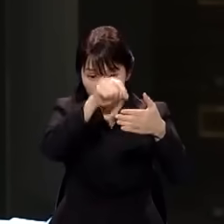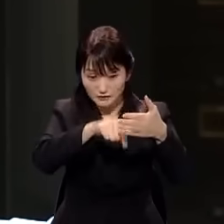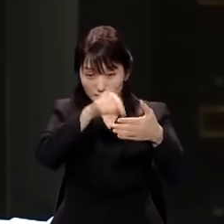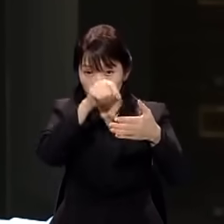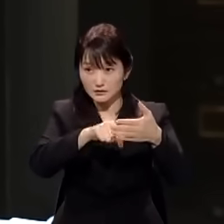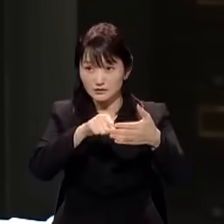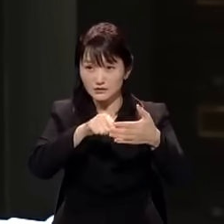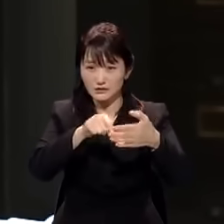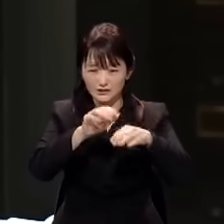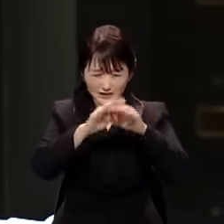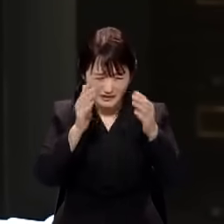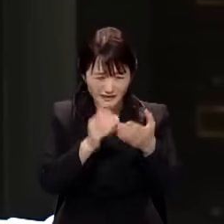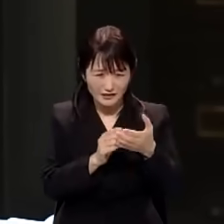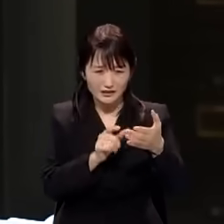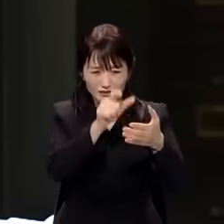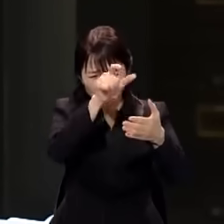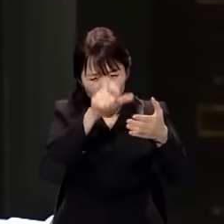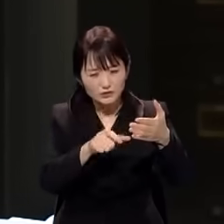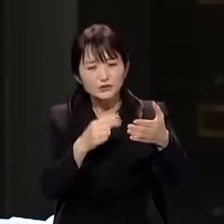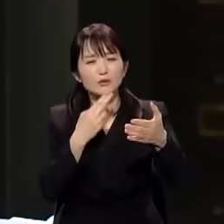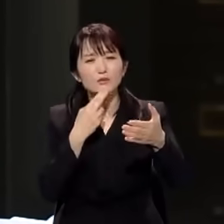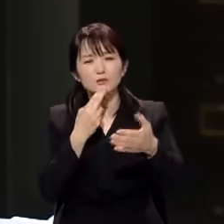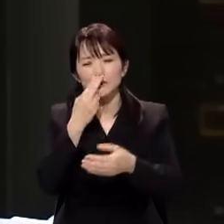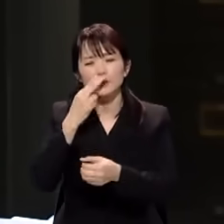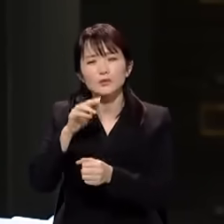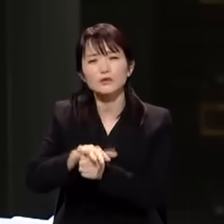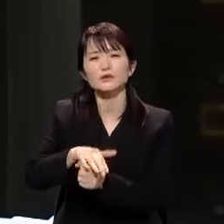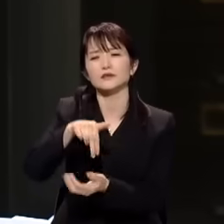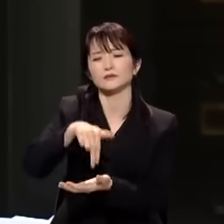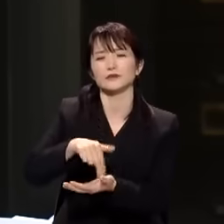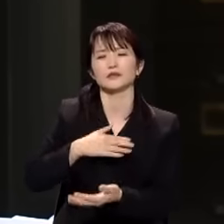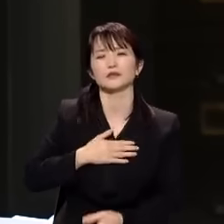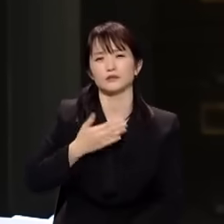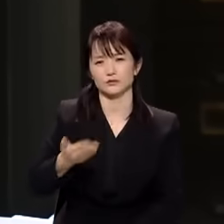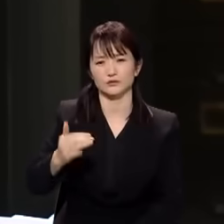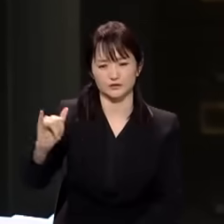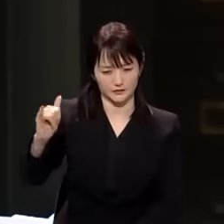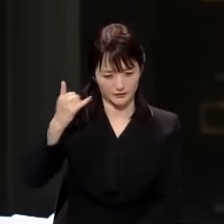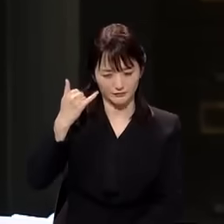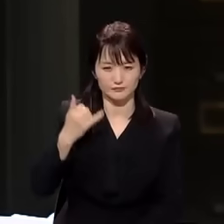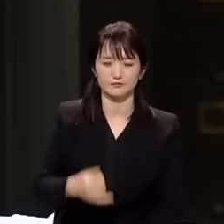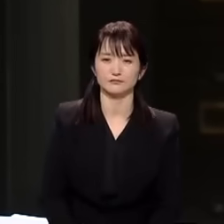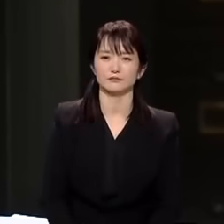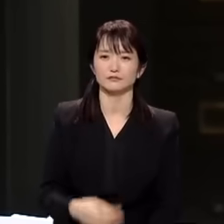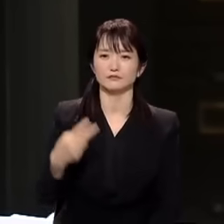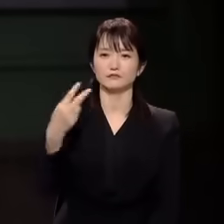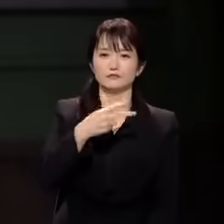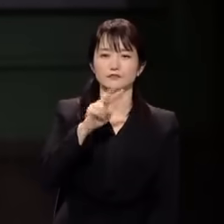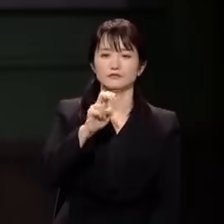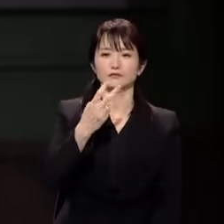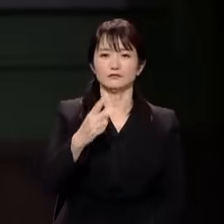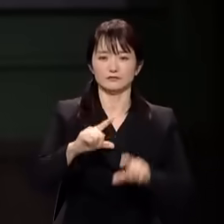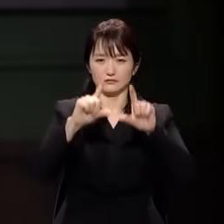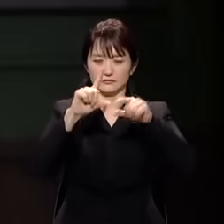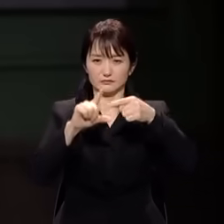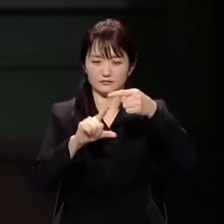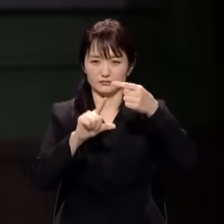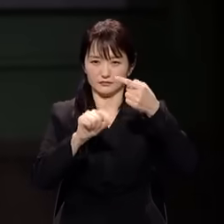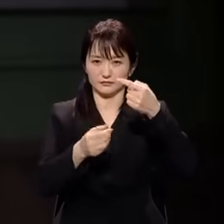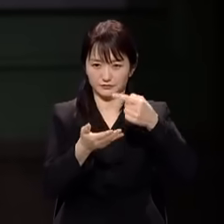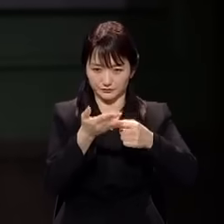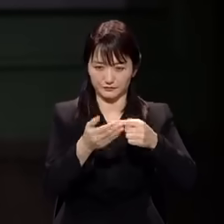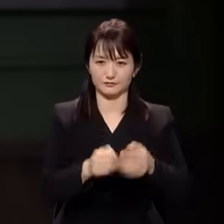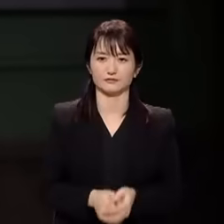나오지 않은 억울한 사정을 좀 알리고 싶다 이러면서 연락을 주셨어요. 자, 시작해보죠. 네, 2022년 초에 제보자인 집주인은 임대를